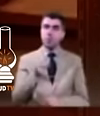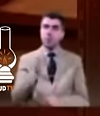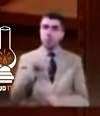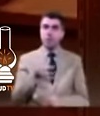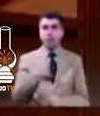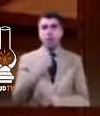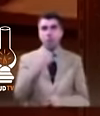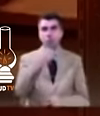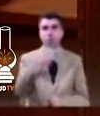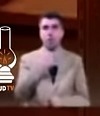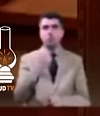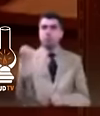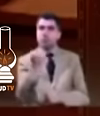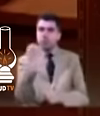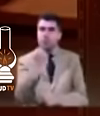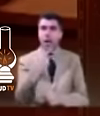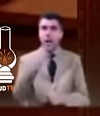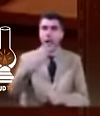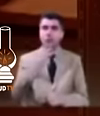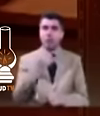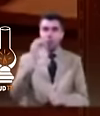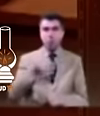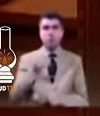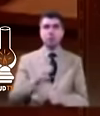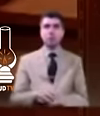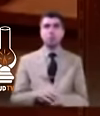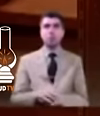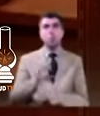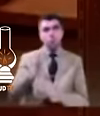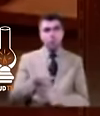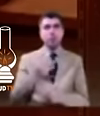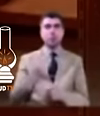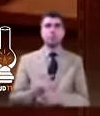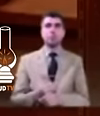زعما هذا البطء اللي كتكلم عليه كاين